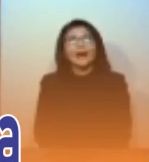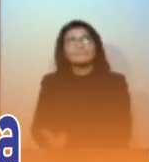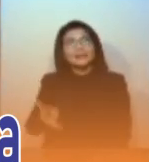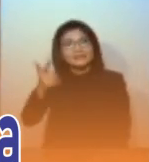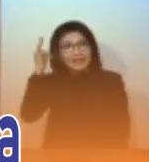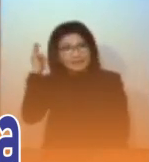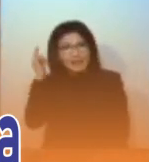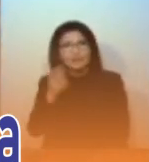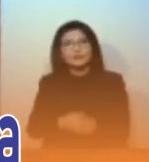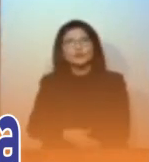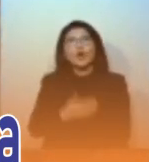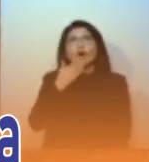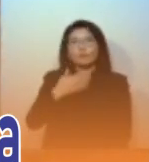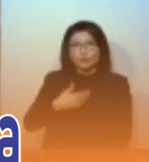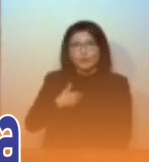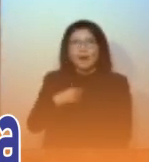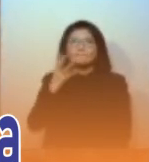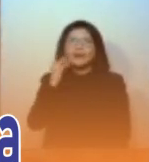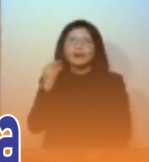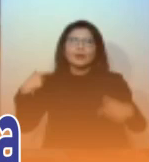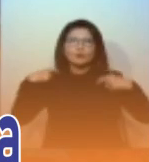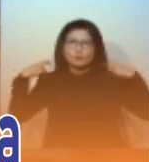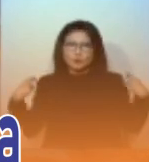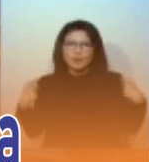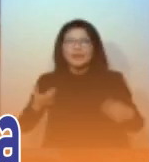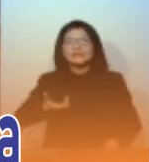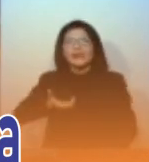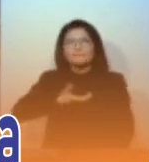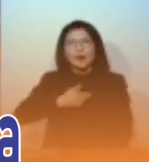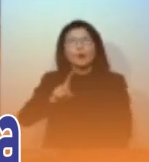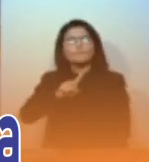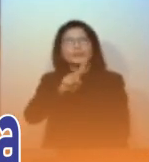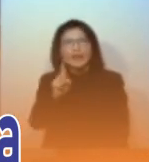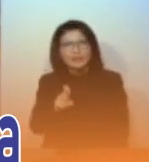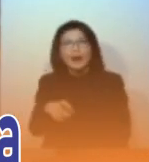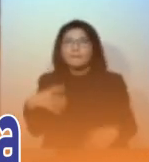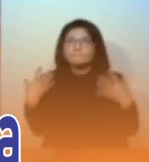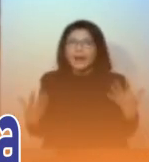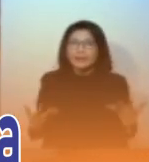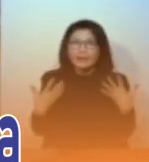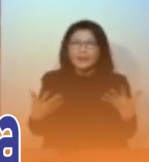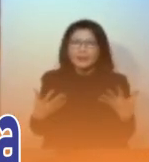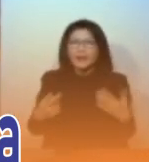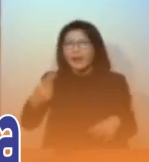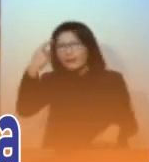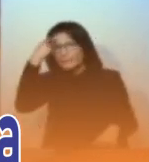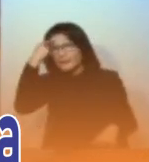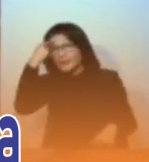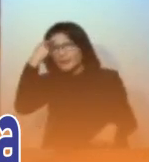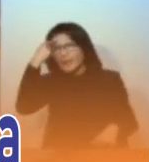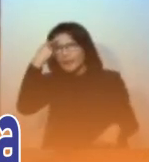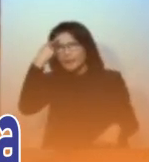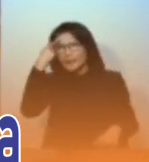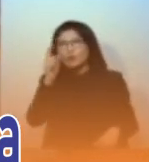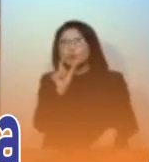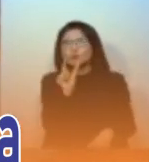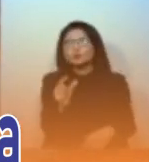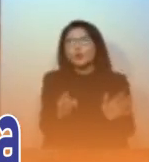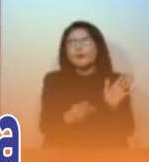Mas Ganjar punya pengalaman sebagai gubernur. Saya ingin bertanya bagaimana pemikiran Bapak untuk